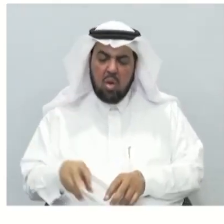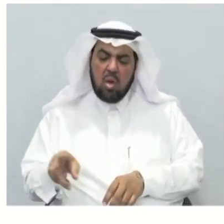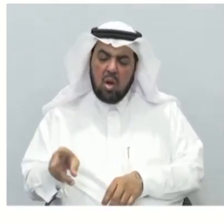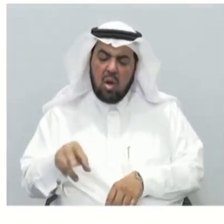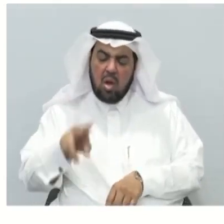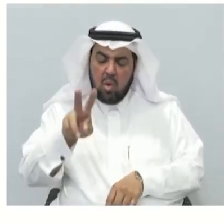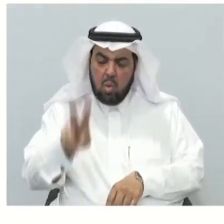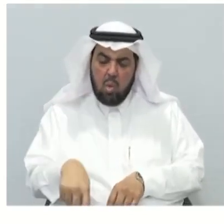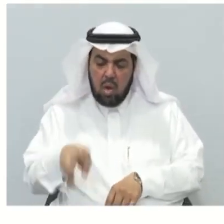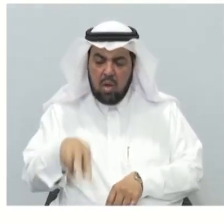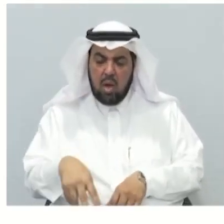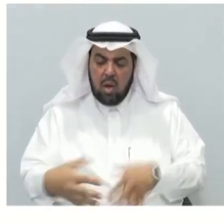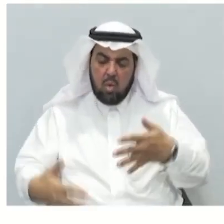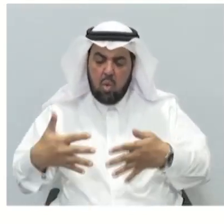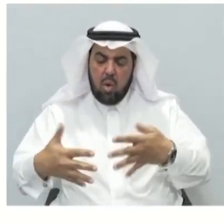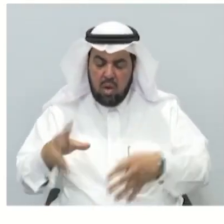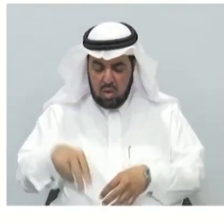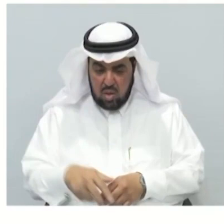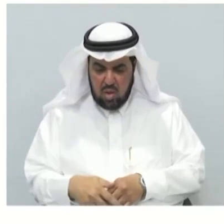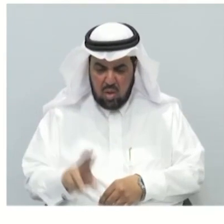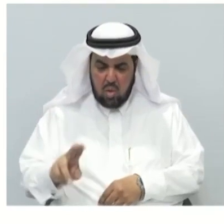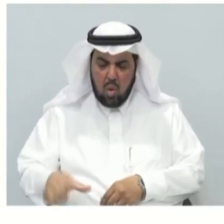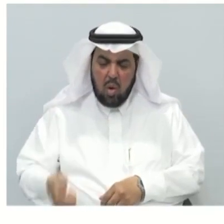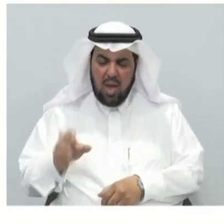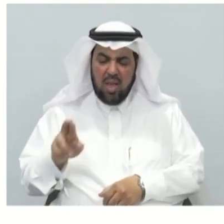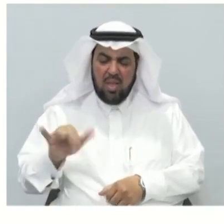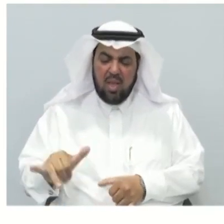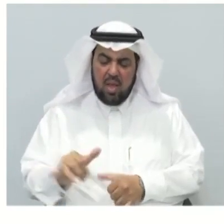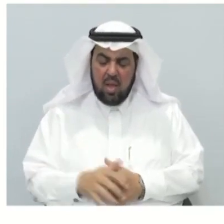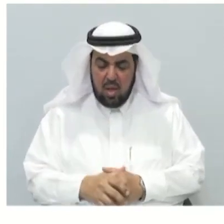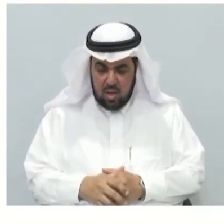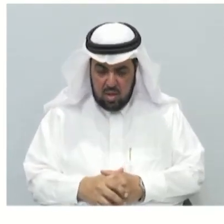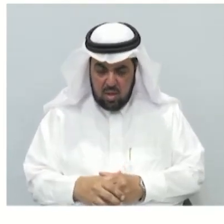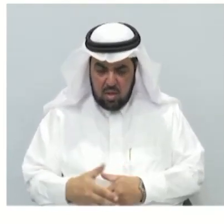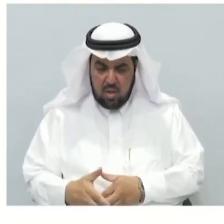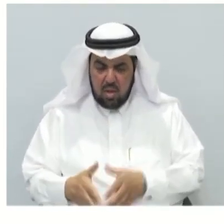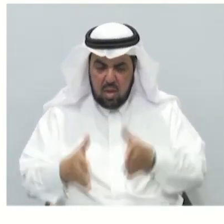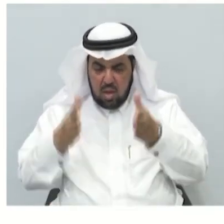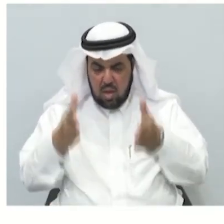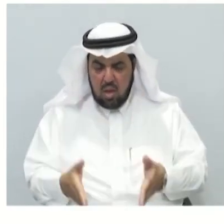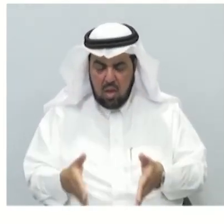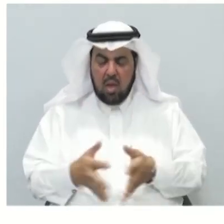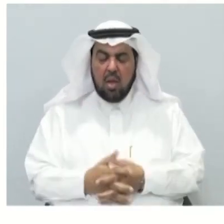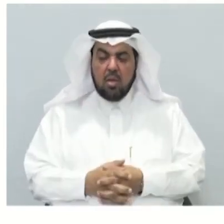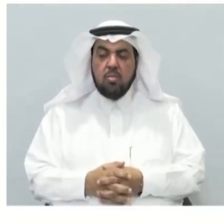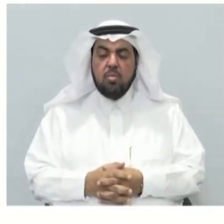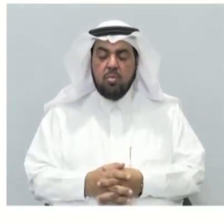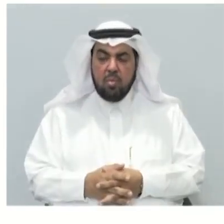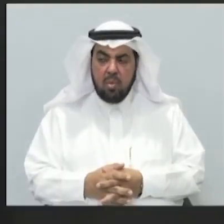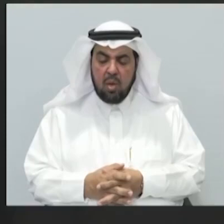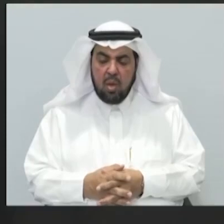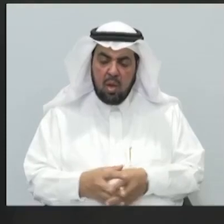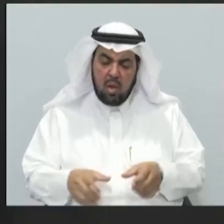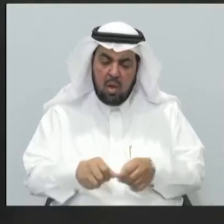اس تي متوازيان واحنا اخذنا سابقا في ما يتعلق بالتوازي اخذنا سابقا انه اذا كان في عندي